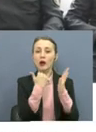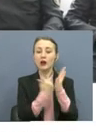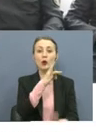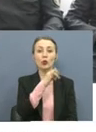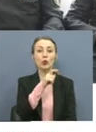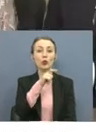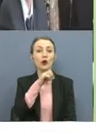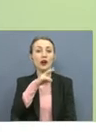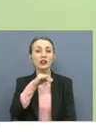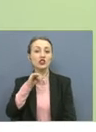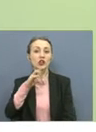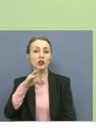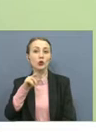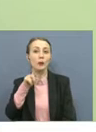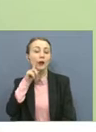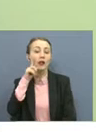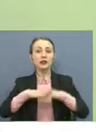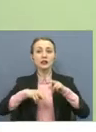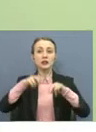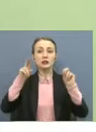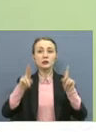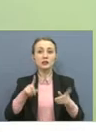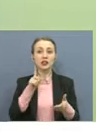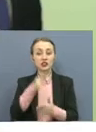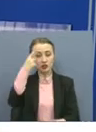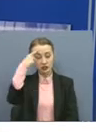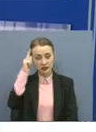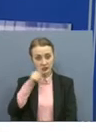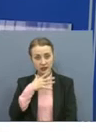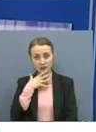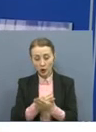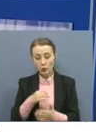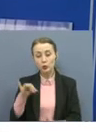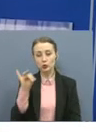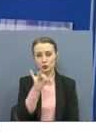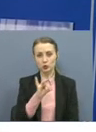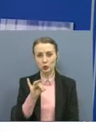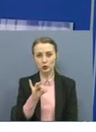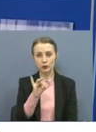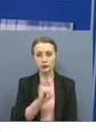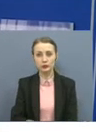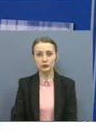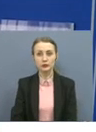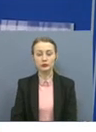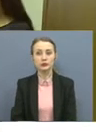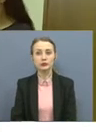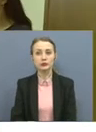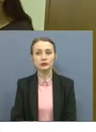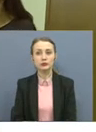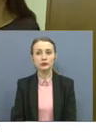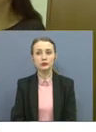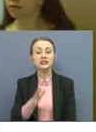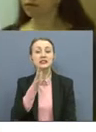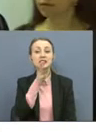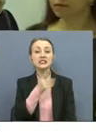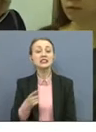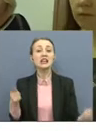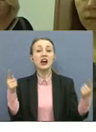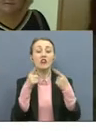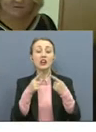делінді басқосуда. Қазіргі таңда кардиологиялық орталықта білікті мамандар жұмыс атқарады, және мекеме қажетті құрал-жабдықтармен